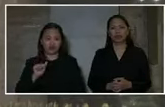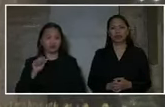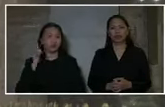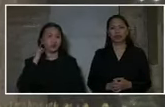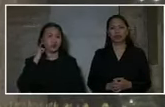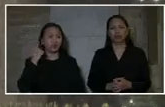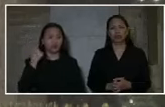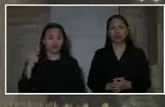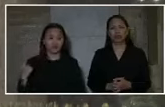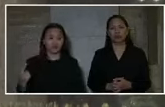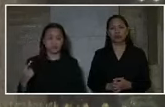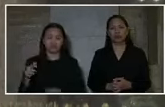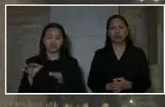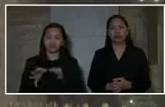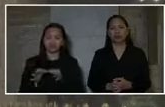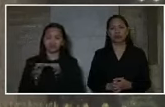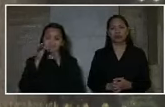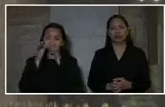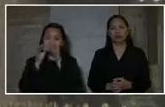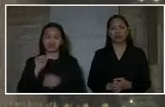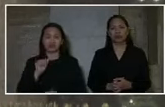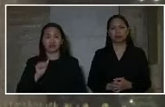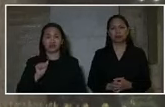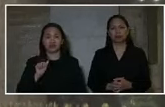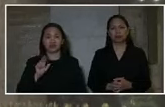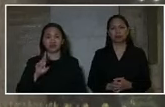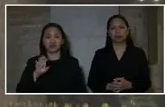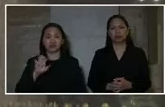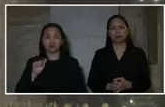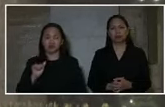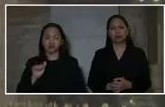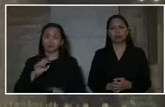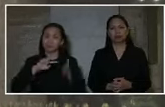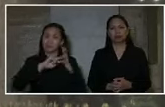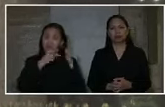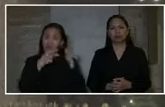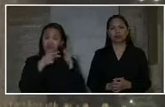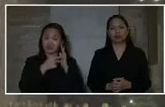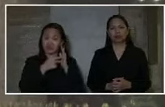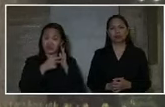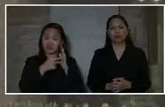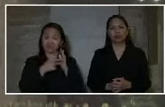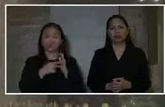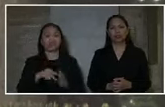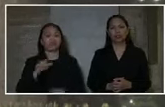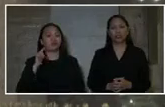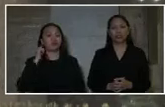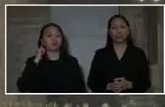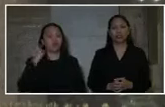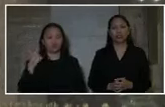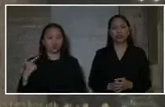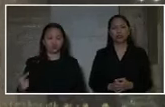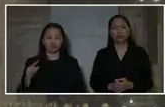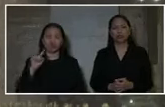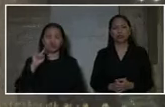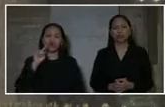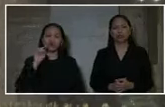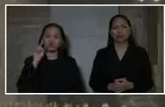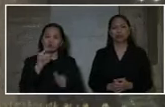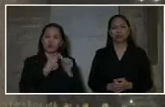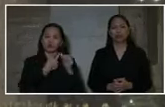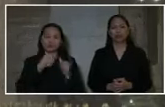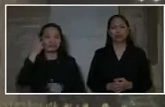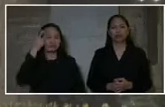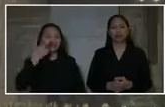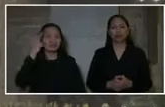Golden Mass. Ang Aurea ay nangangahulugang ginto. Ang unang dahilan ay sapagkat noong